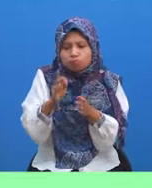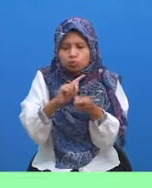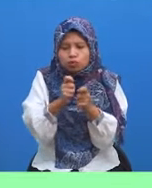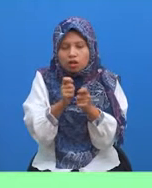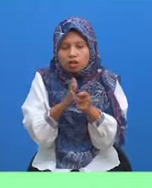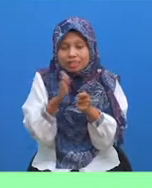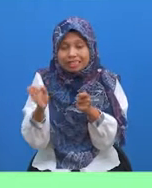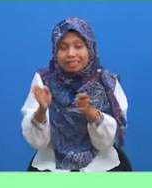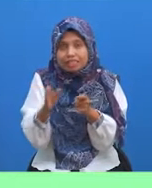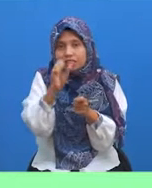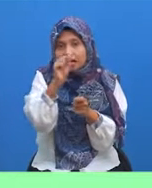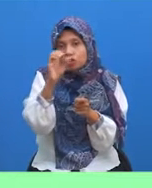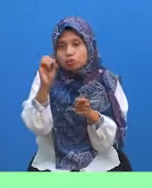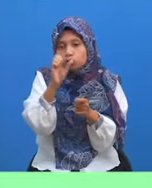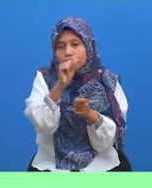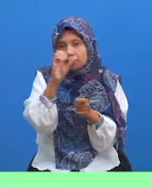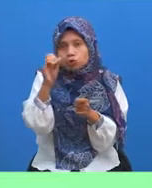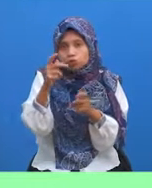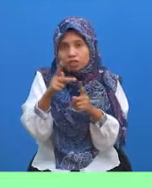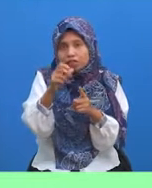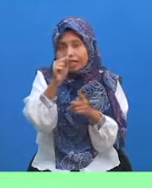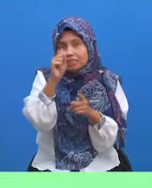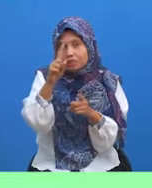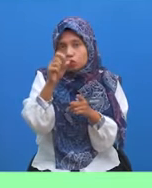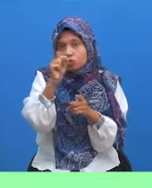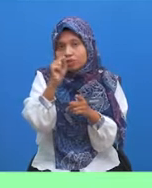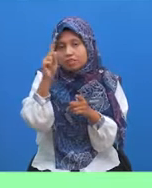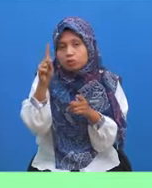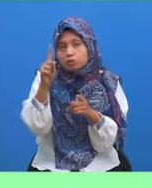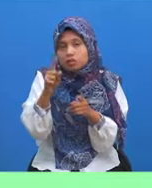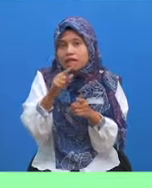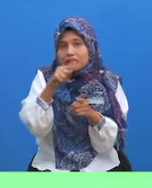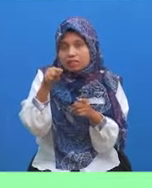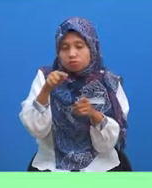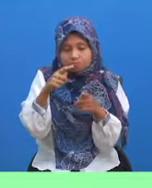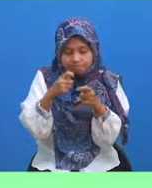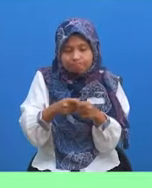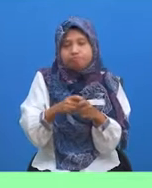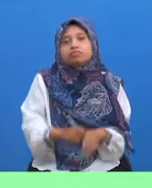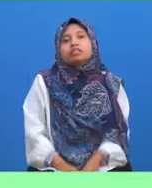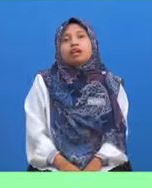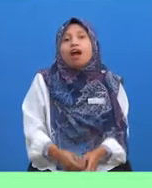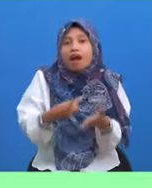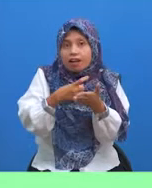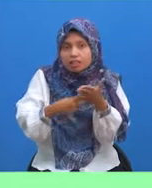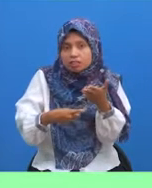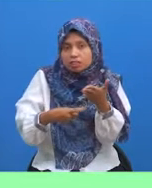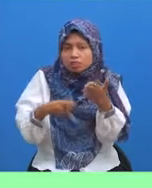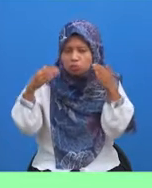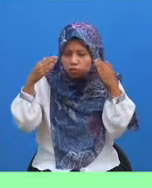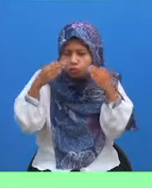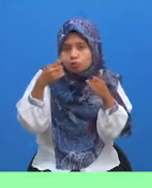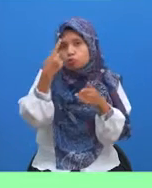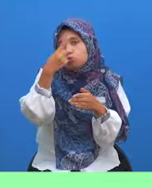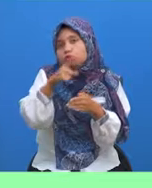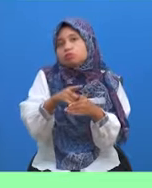S1 S1 dan keluk permintaan tetap harga cenderung untuk turun daripada